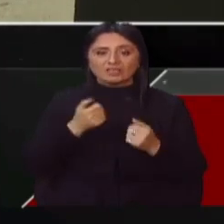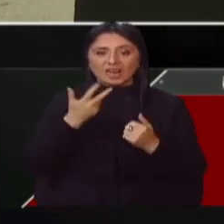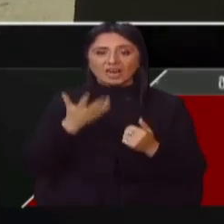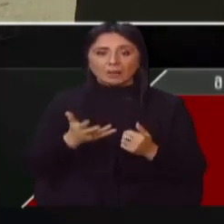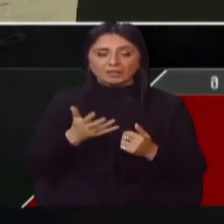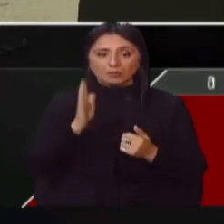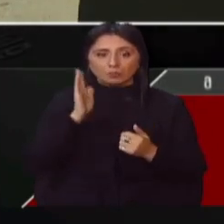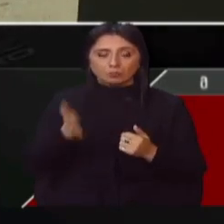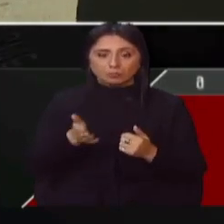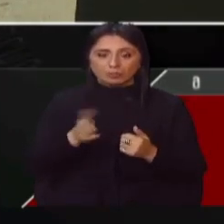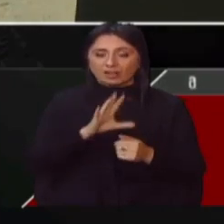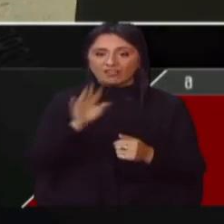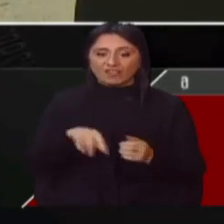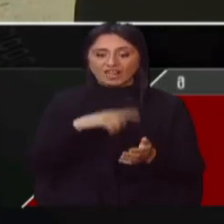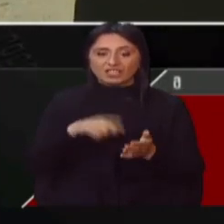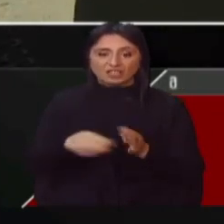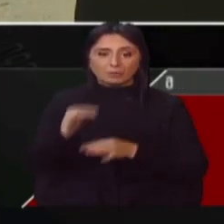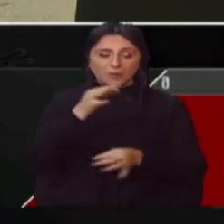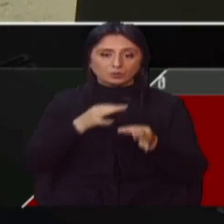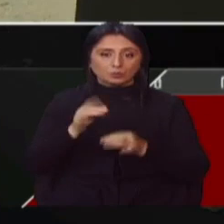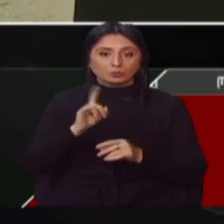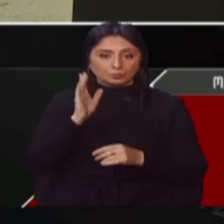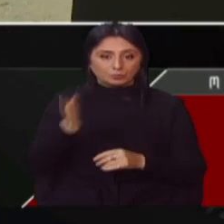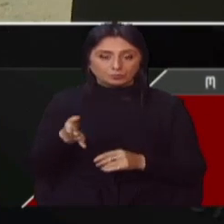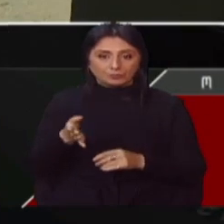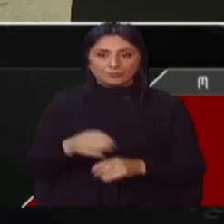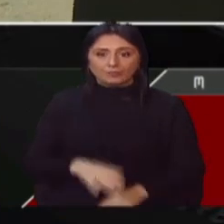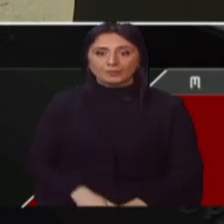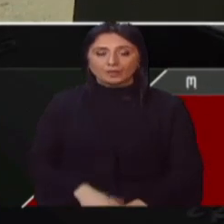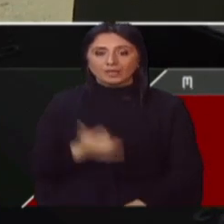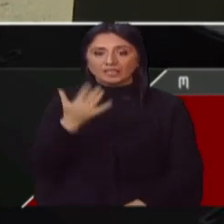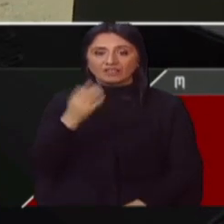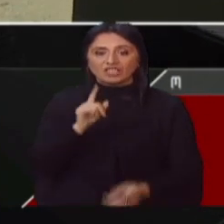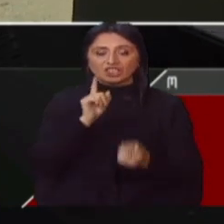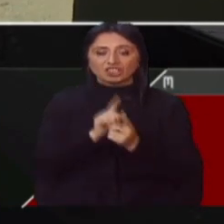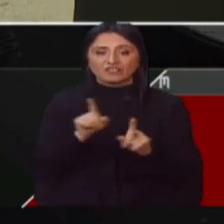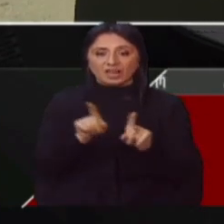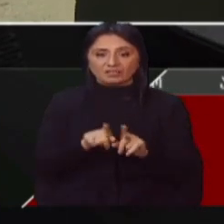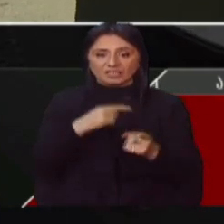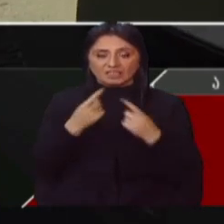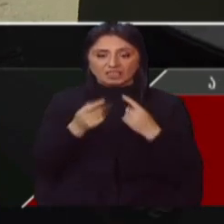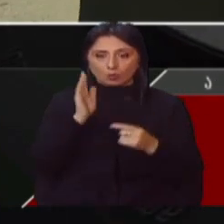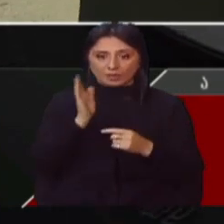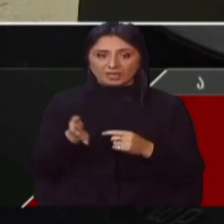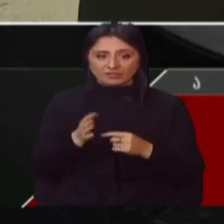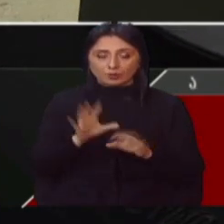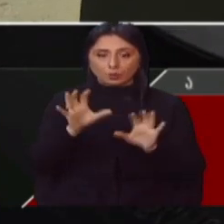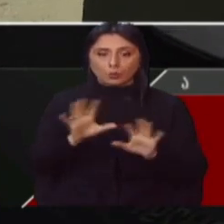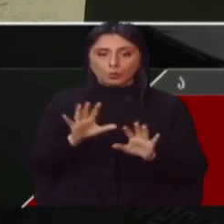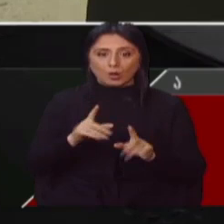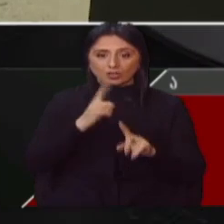რამდენად გაეცემა ყველა დასმულ კითხვას პასუხი. Დღევანდელ შეხვედრაზე ასევე საუბარი იქნება